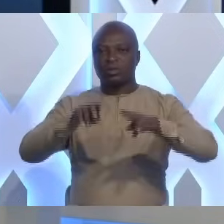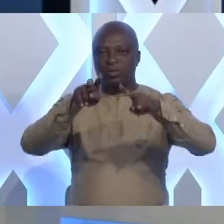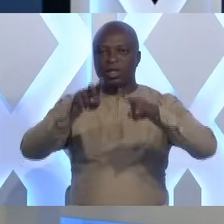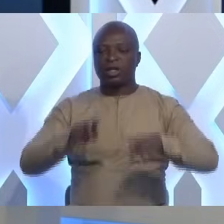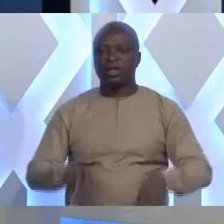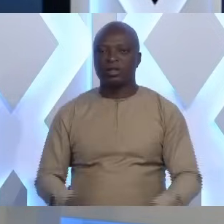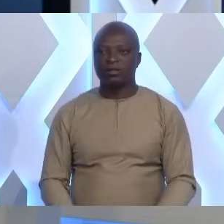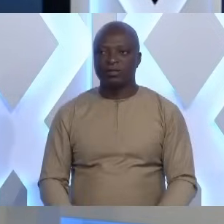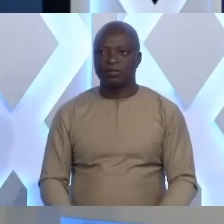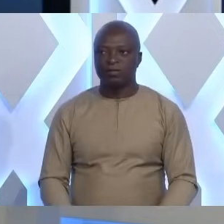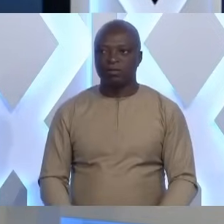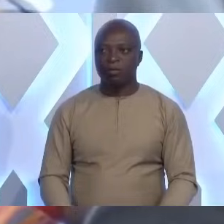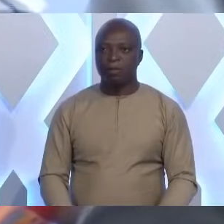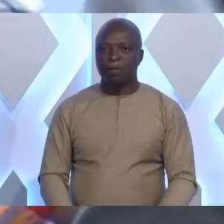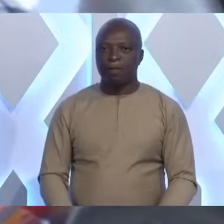Abide Niasimbi.